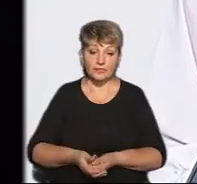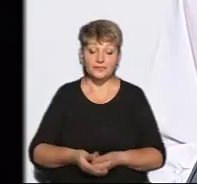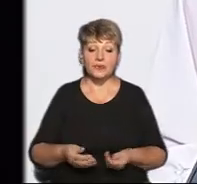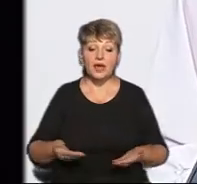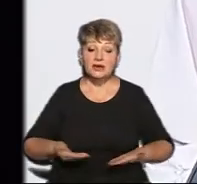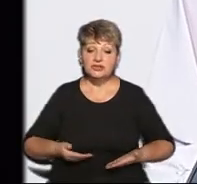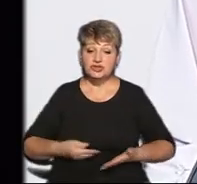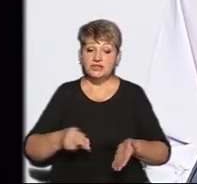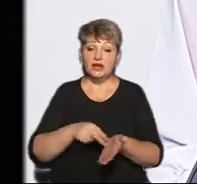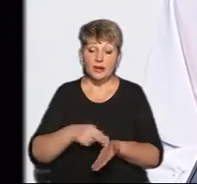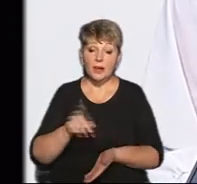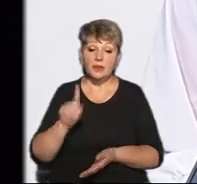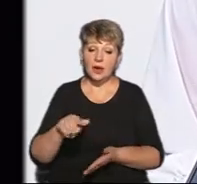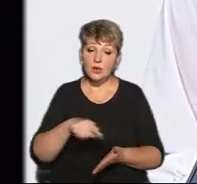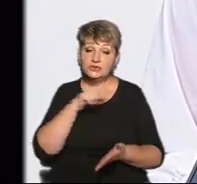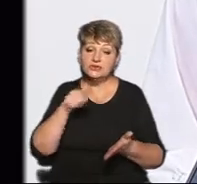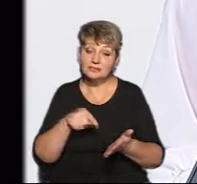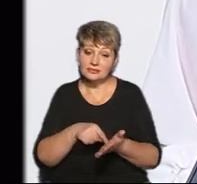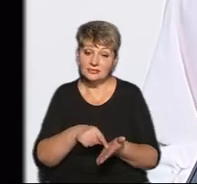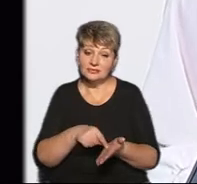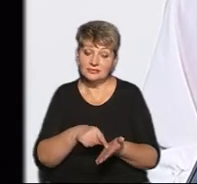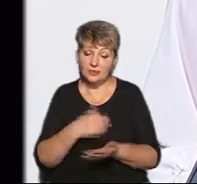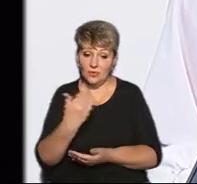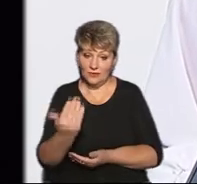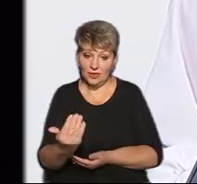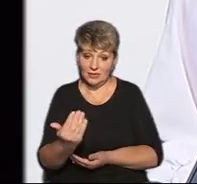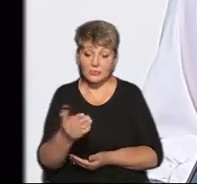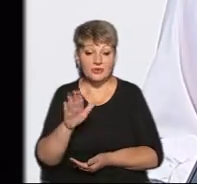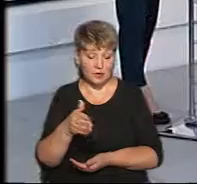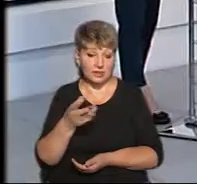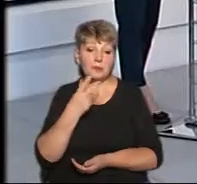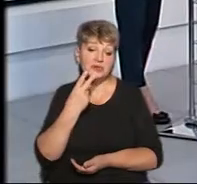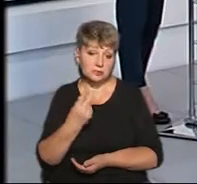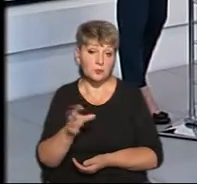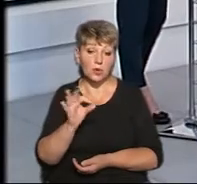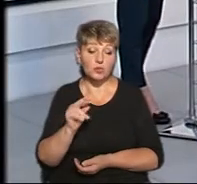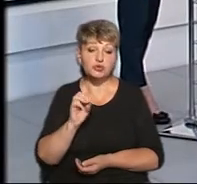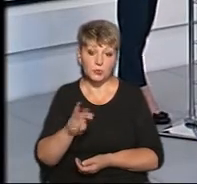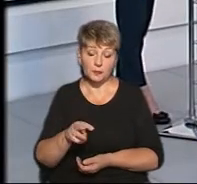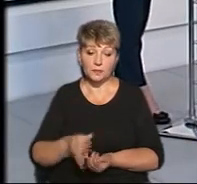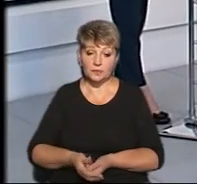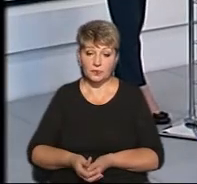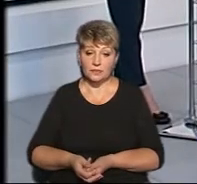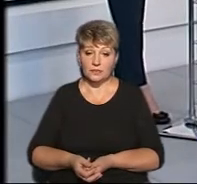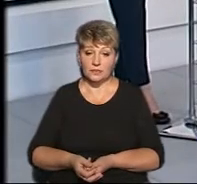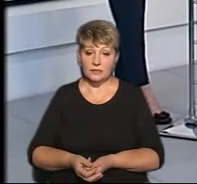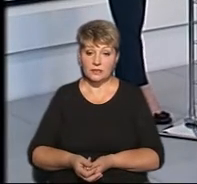також запитують кандидатів у депутати Черкаської міської ради. Давайте подивимось, про що.